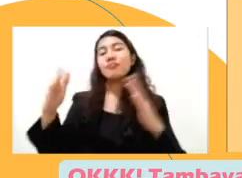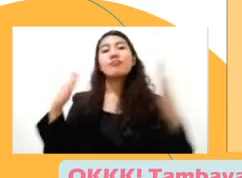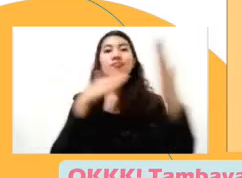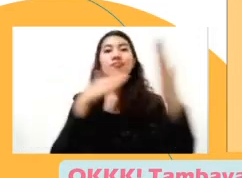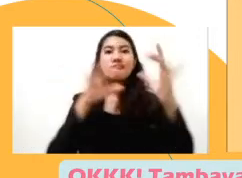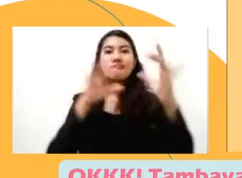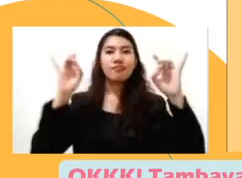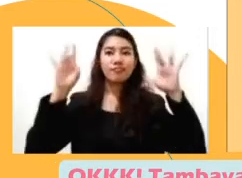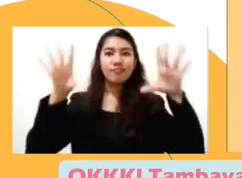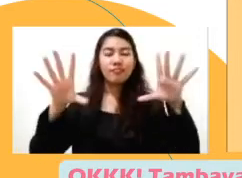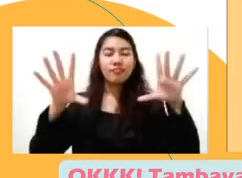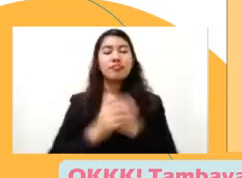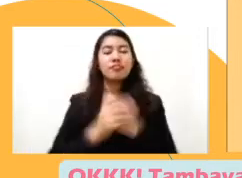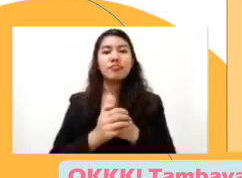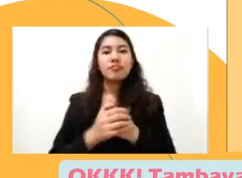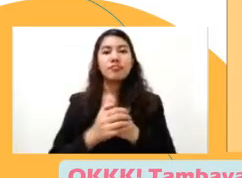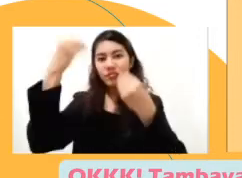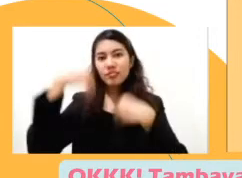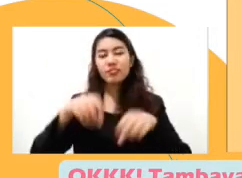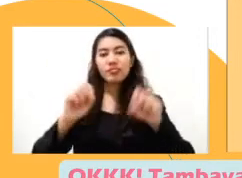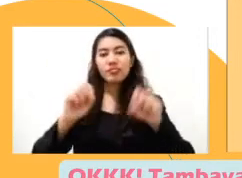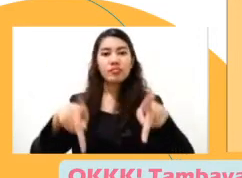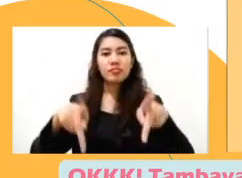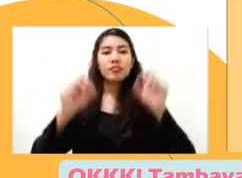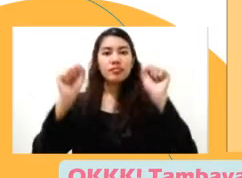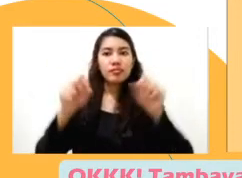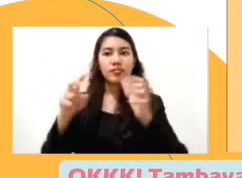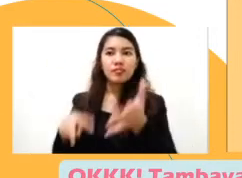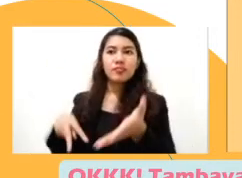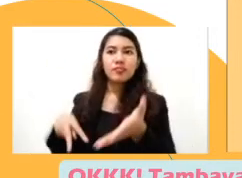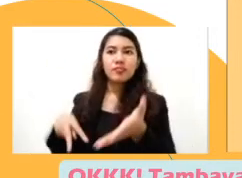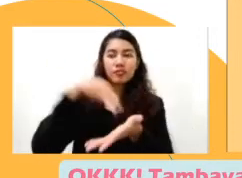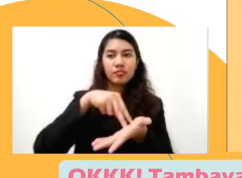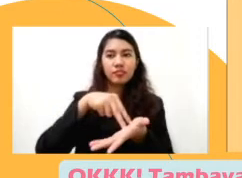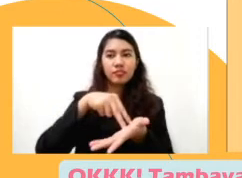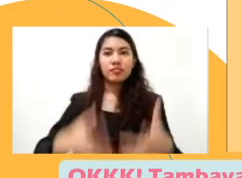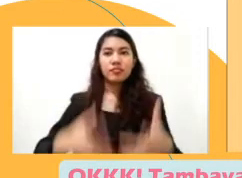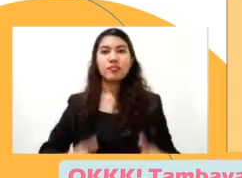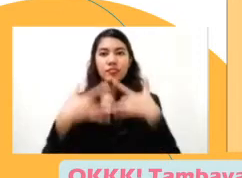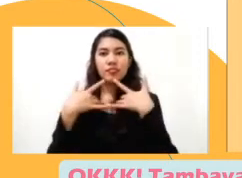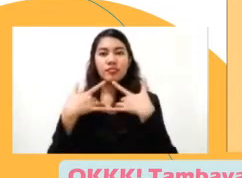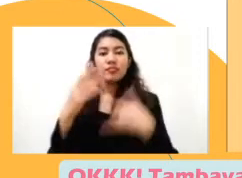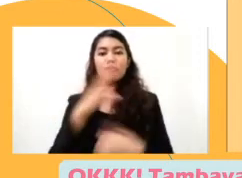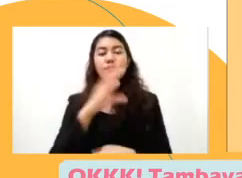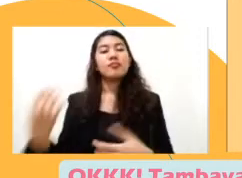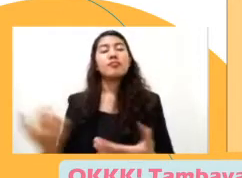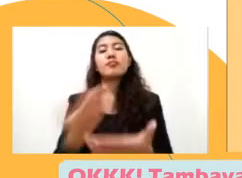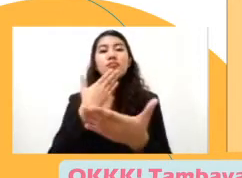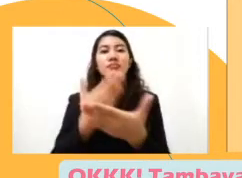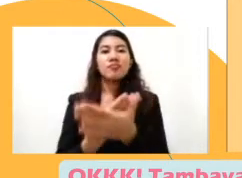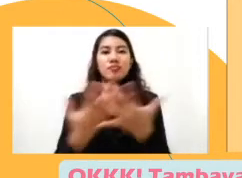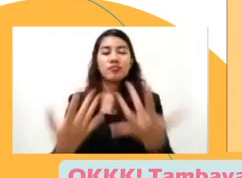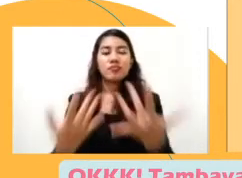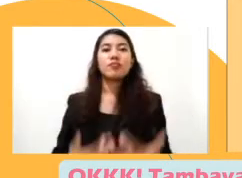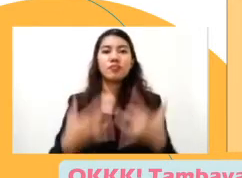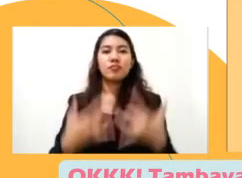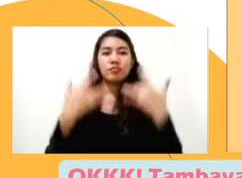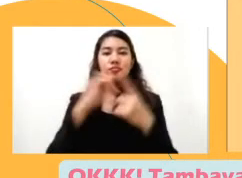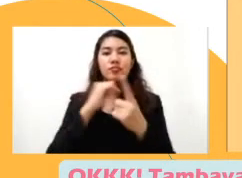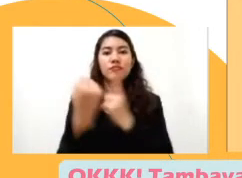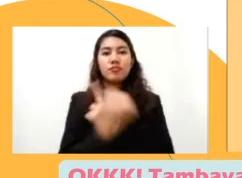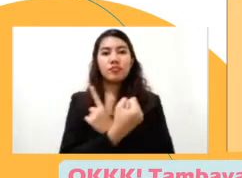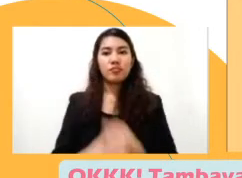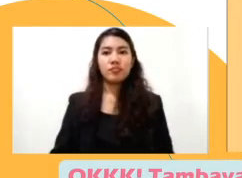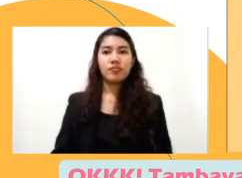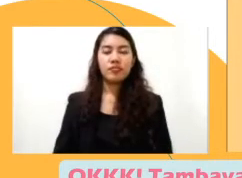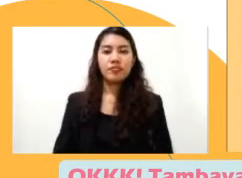ng pagkakataon na makabangon sa mga hamon sa buhay at mapabuti ang ating kalagayan.